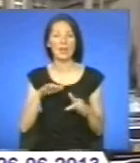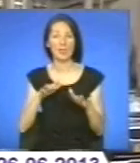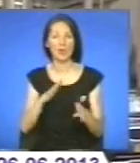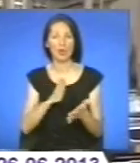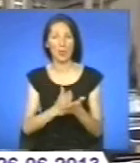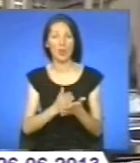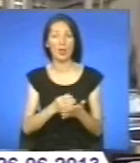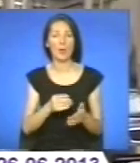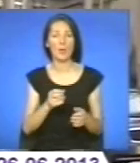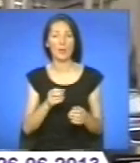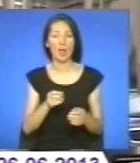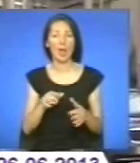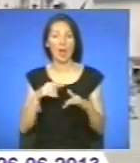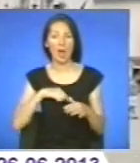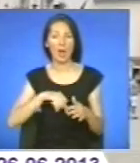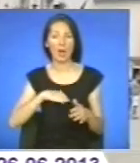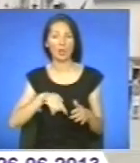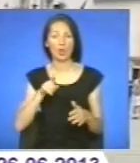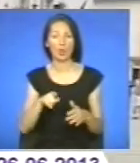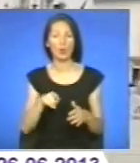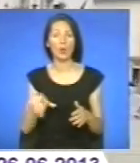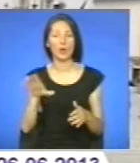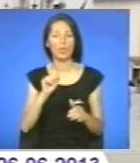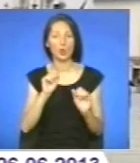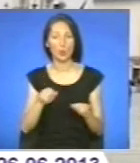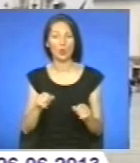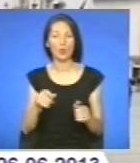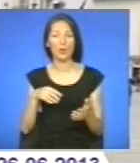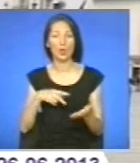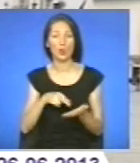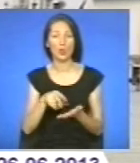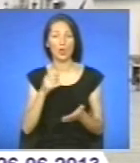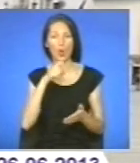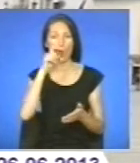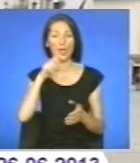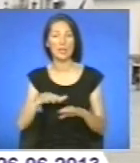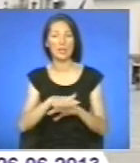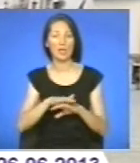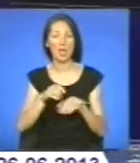структури можуть спокійно заходити на український ринок. Оксана Шупик, новини УТР.